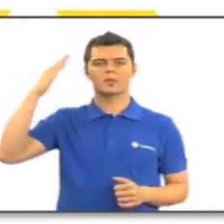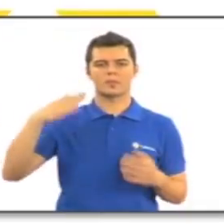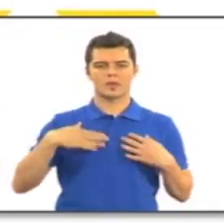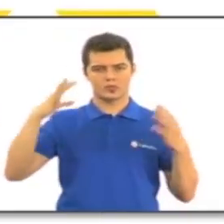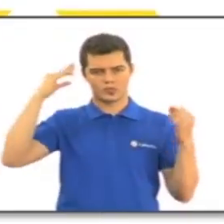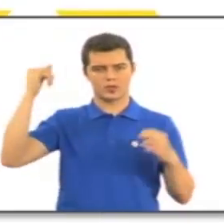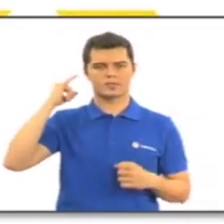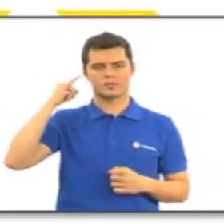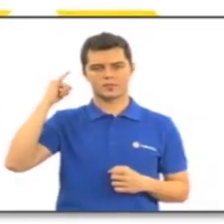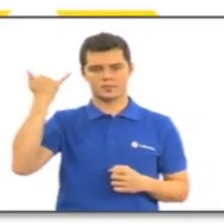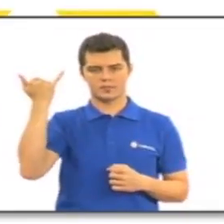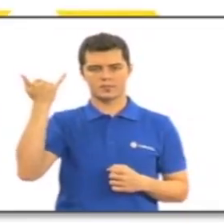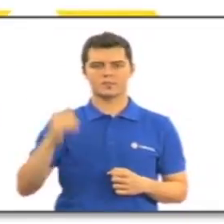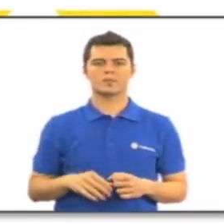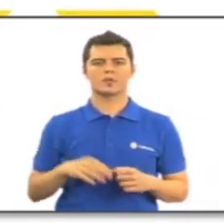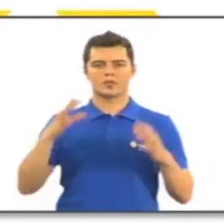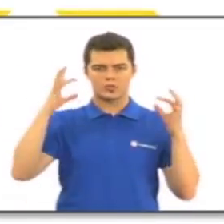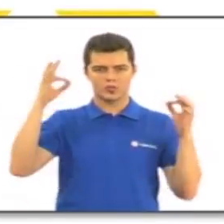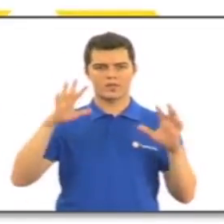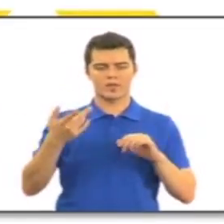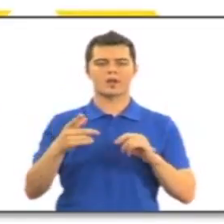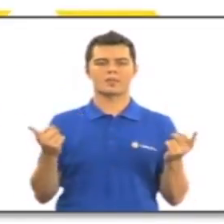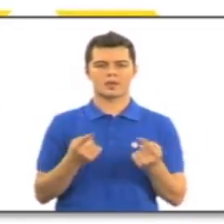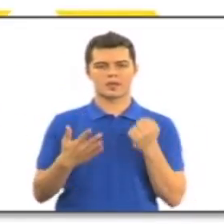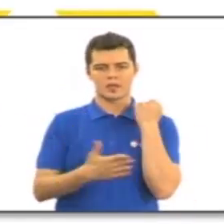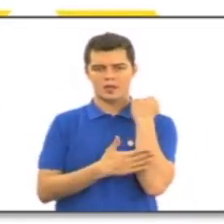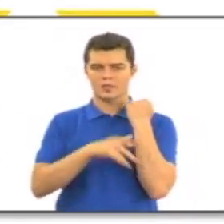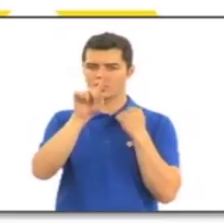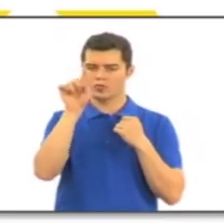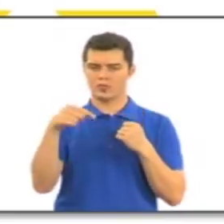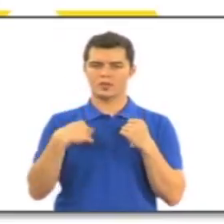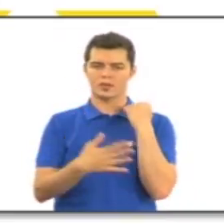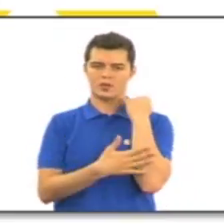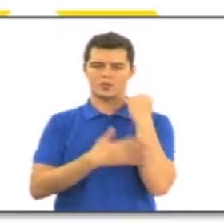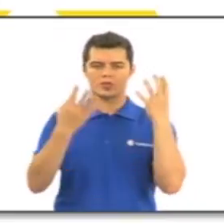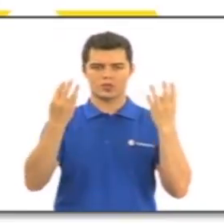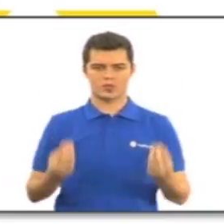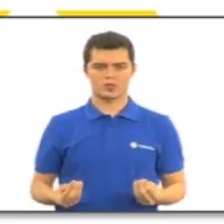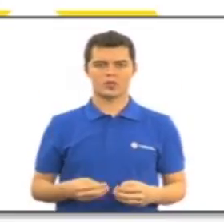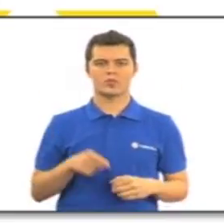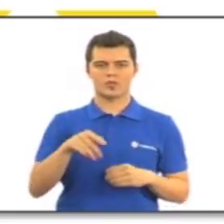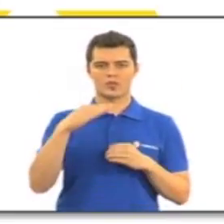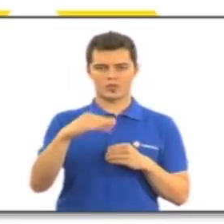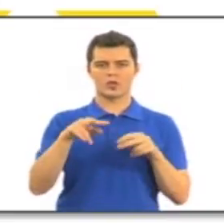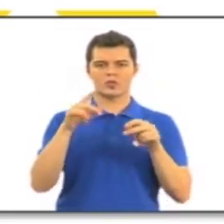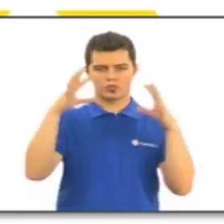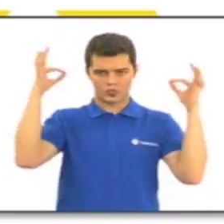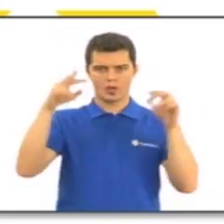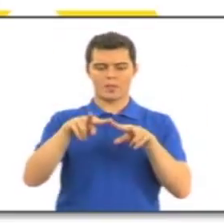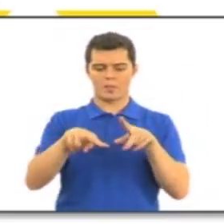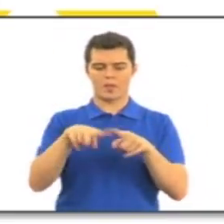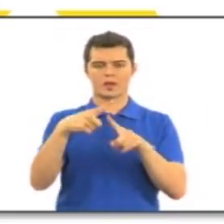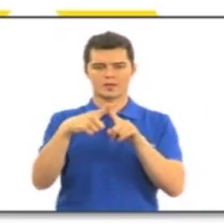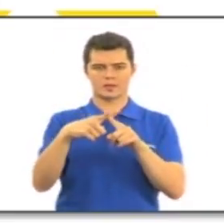Merhaba, ben Turkcell Teknoloji Danışmanınızım. Turkcell ve teknoloji ile ilgili ihtiyaç olabilecek her konuda yanınızdayım. Bu videoda Turkcell